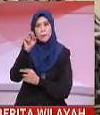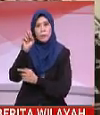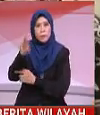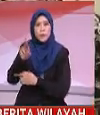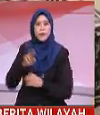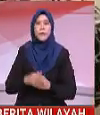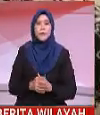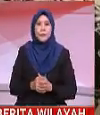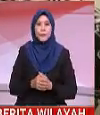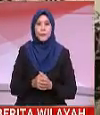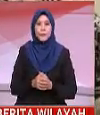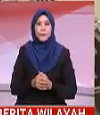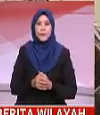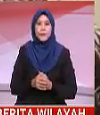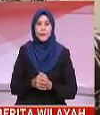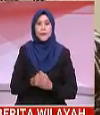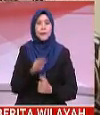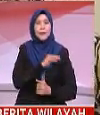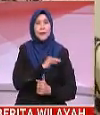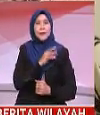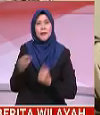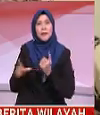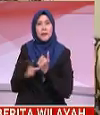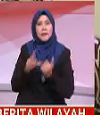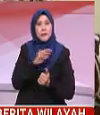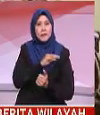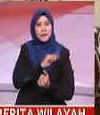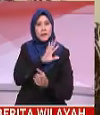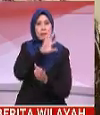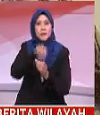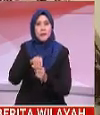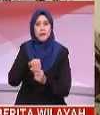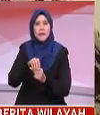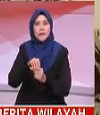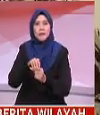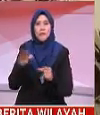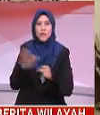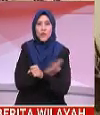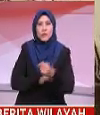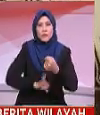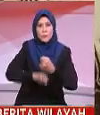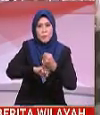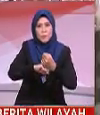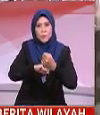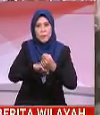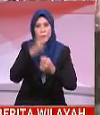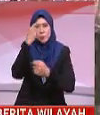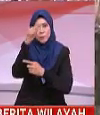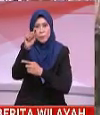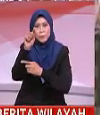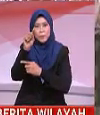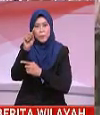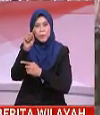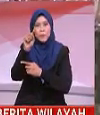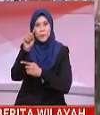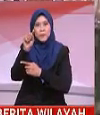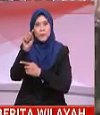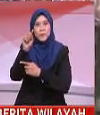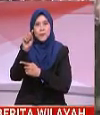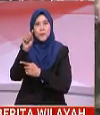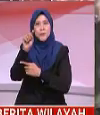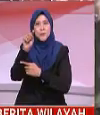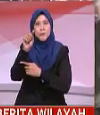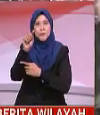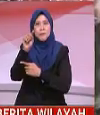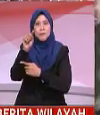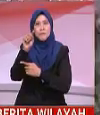Menteri, khusus yang menteri dan timbalan menteri akan terlibat dengan sepenuhnya untuk turun ke